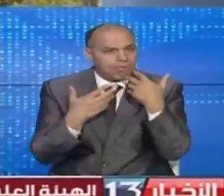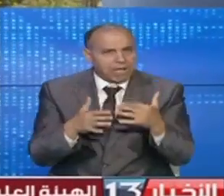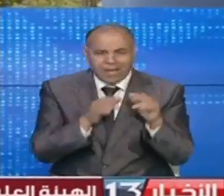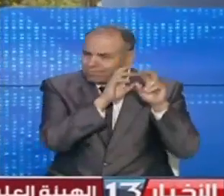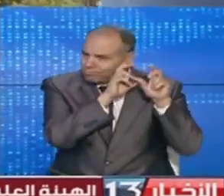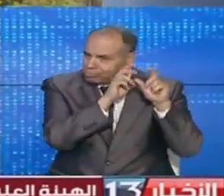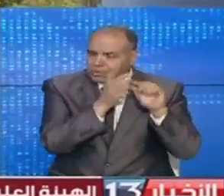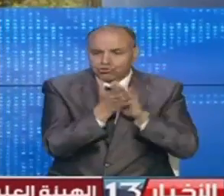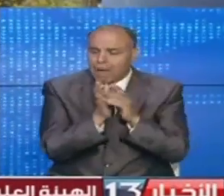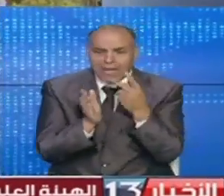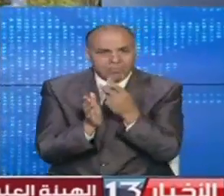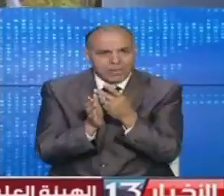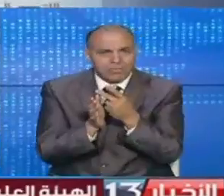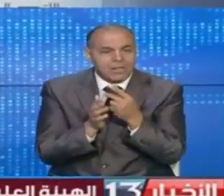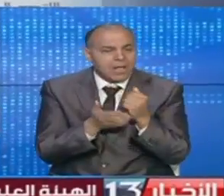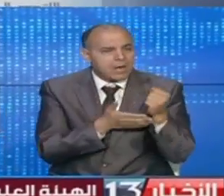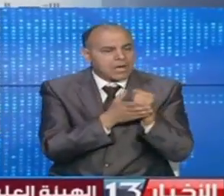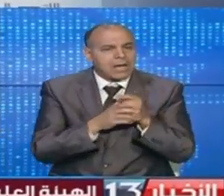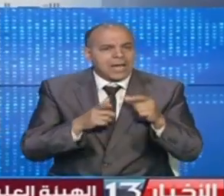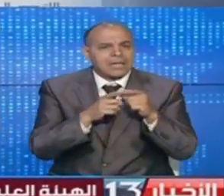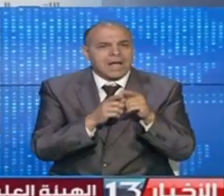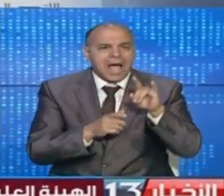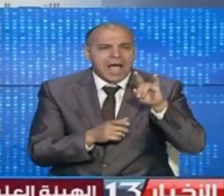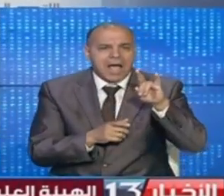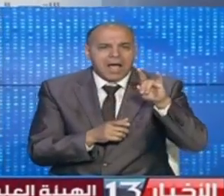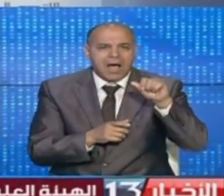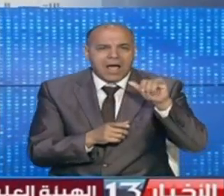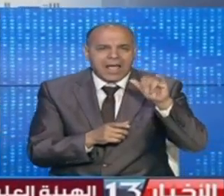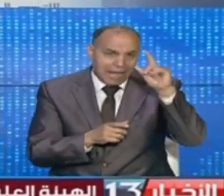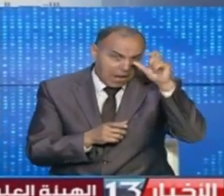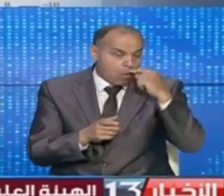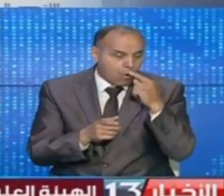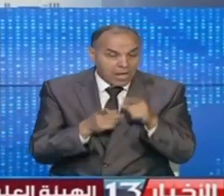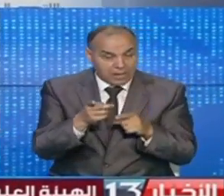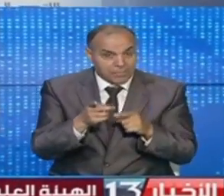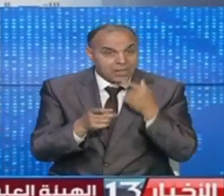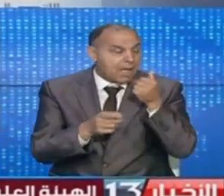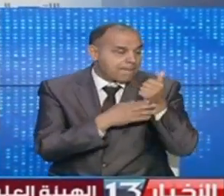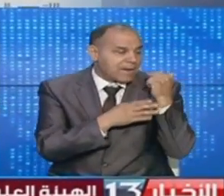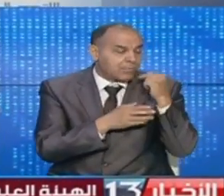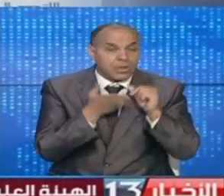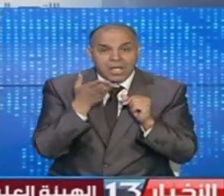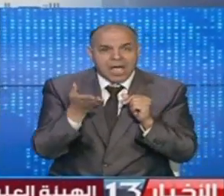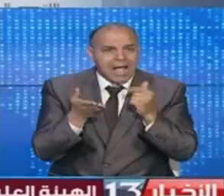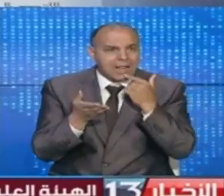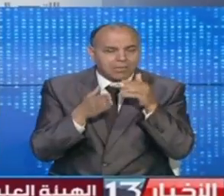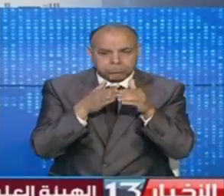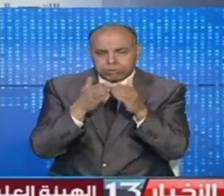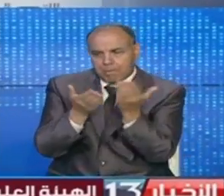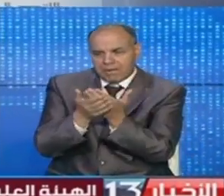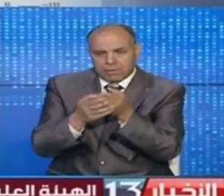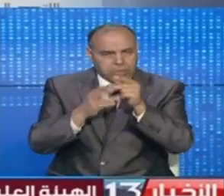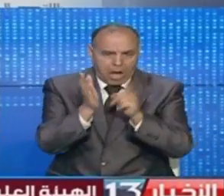قنوات إذاعية جمعيتية أسندتها الهيئة العليا المستقلة للاتصال السمعي البصري الهيكا مساء أمس بعد استجابة